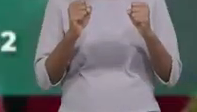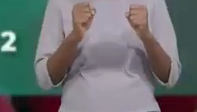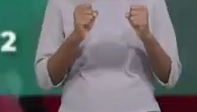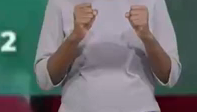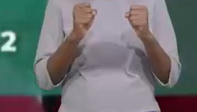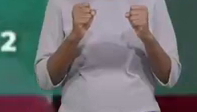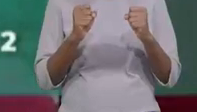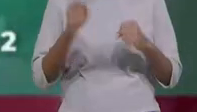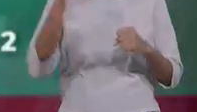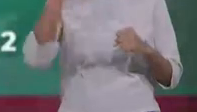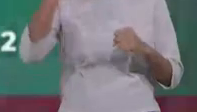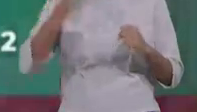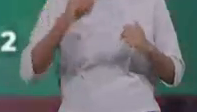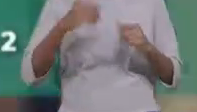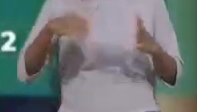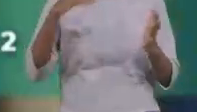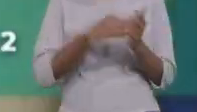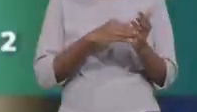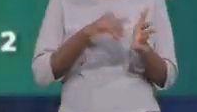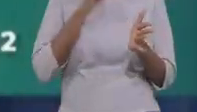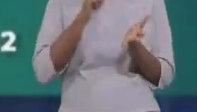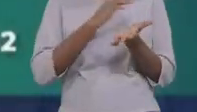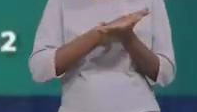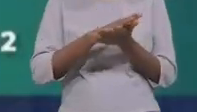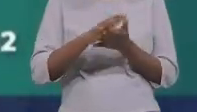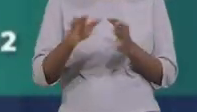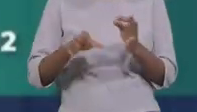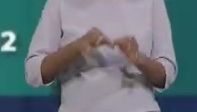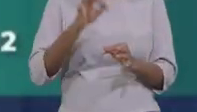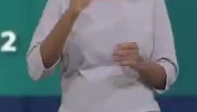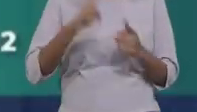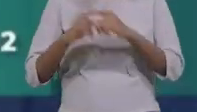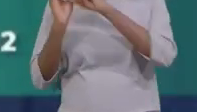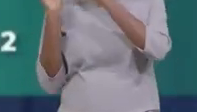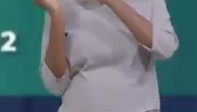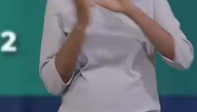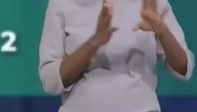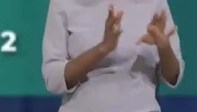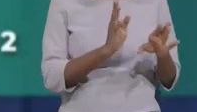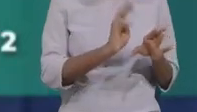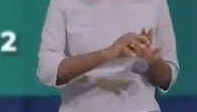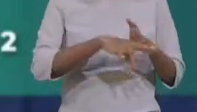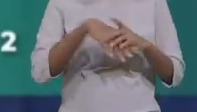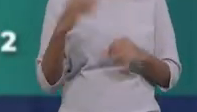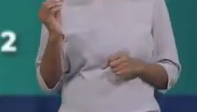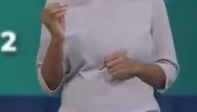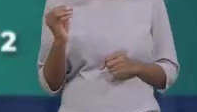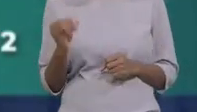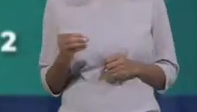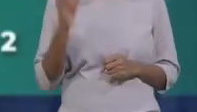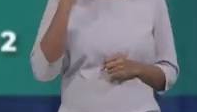le pouvoir. Il leur donna le pouvoir de chasser les esprits impurs et de